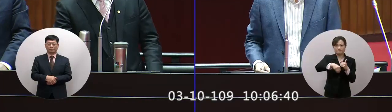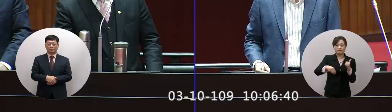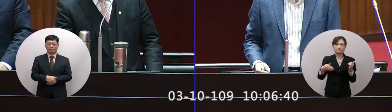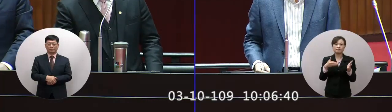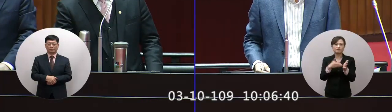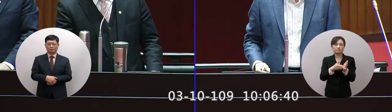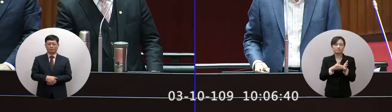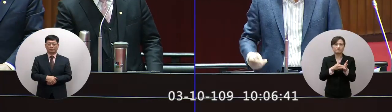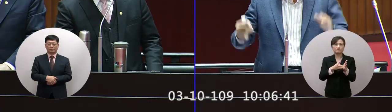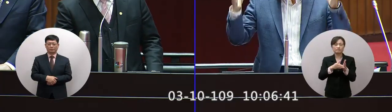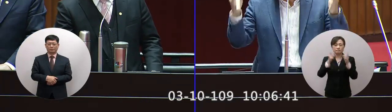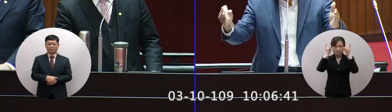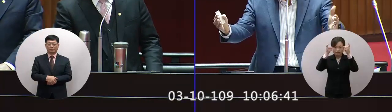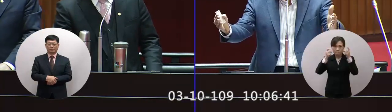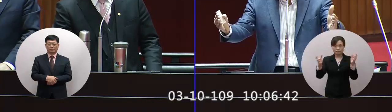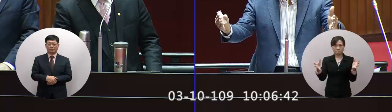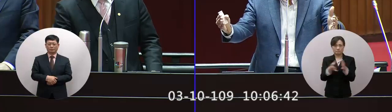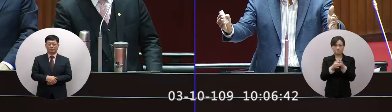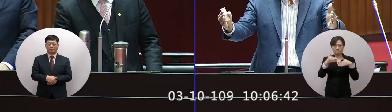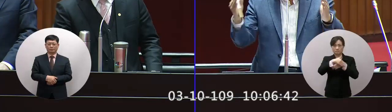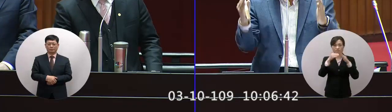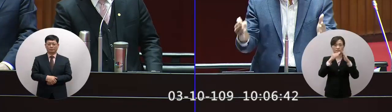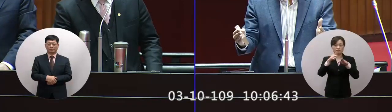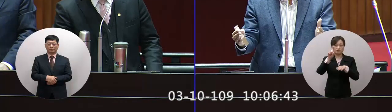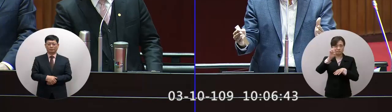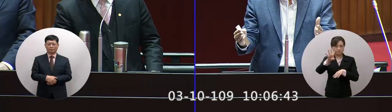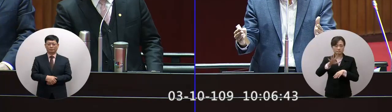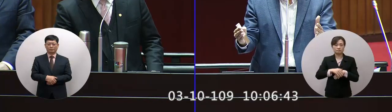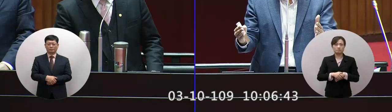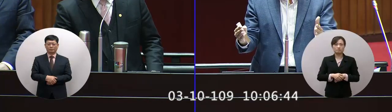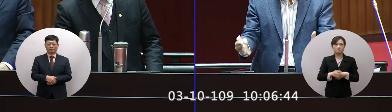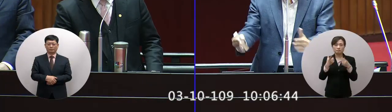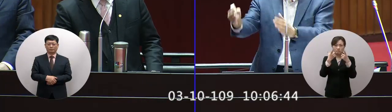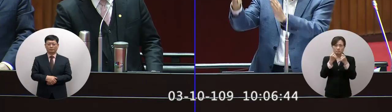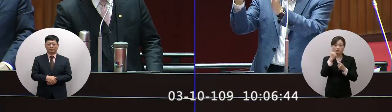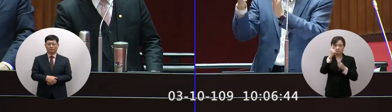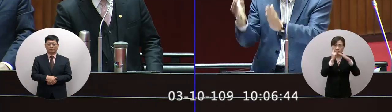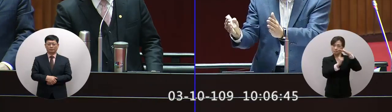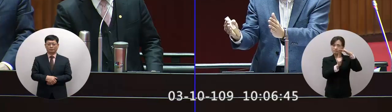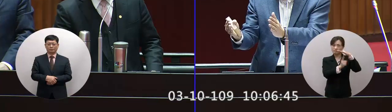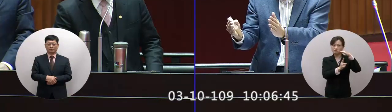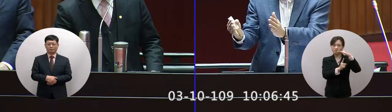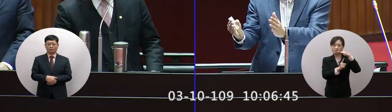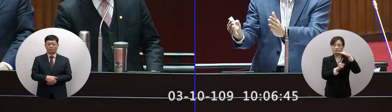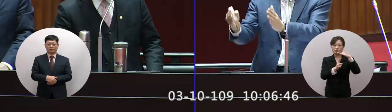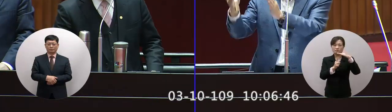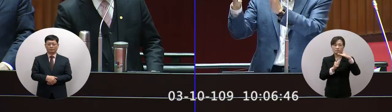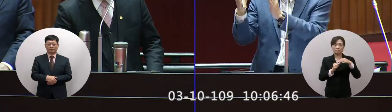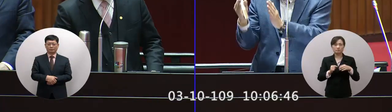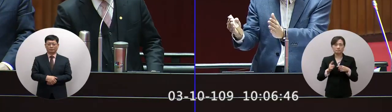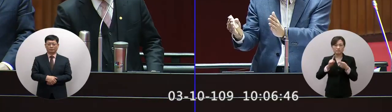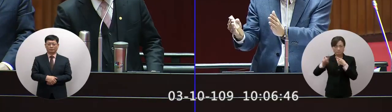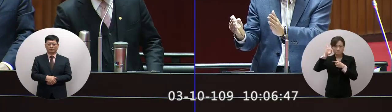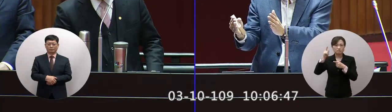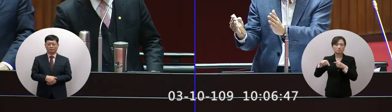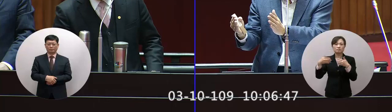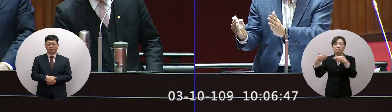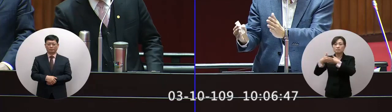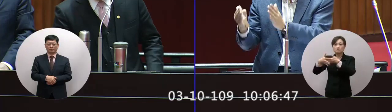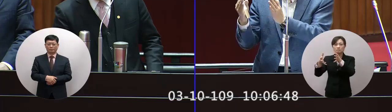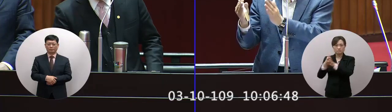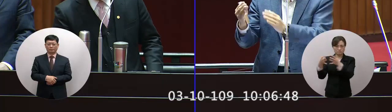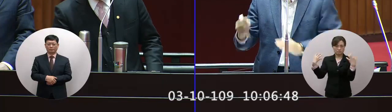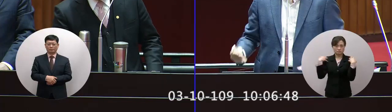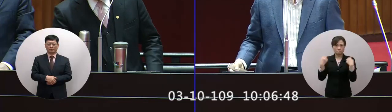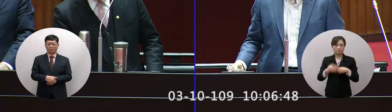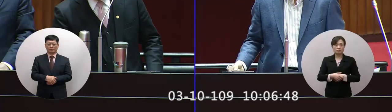雄，同样一条高速公路，同样是交通局啊，对不起，交通部，